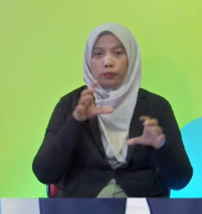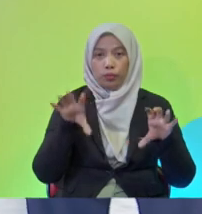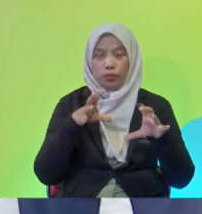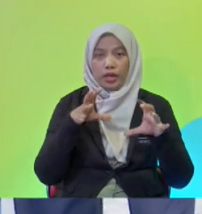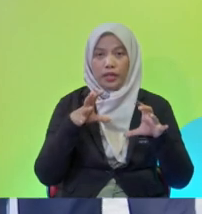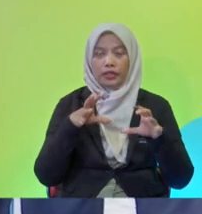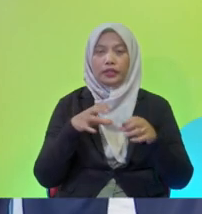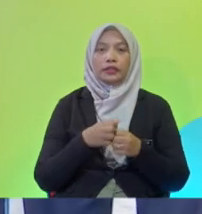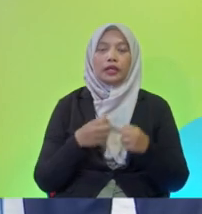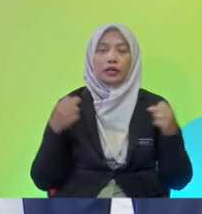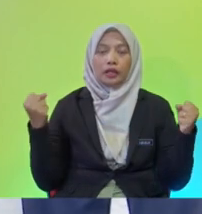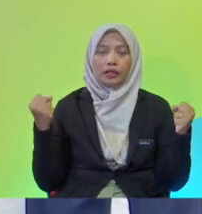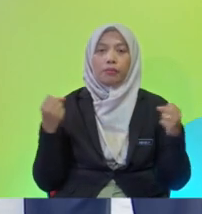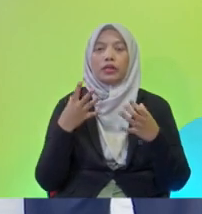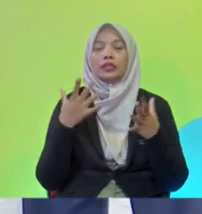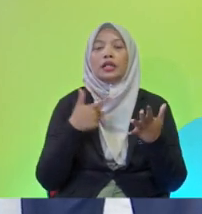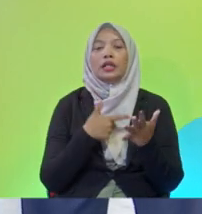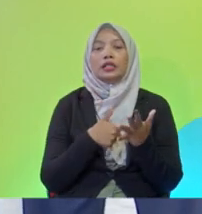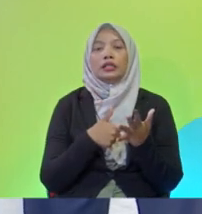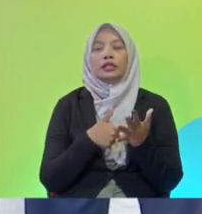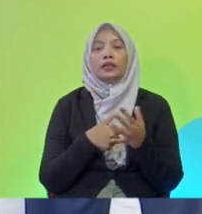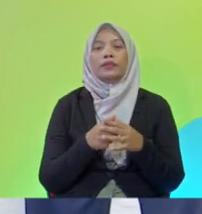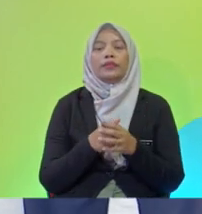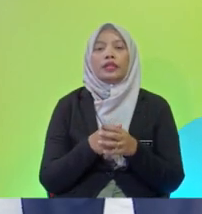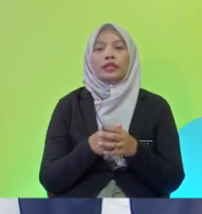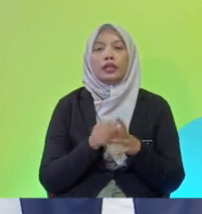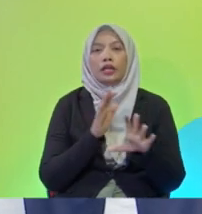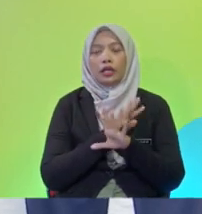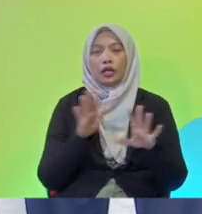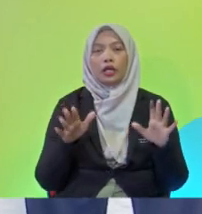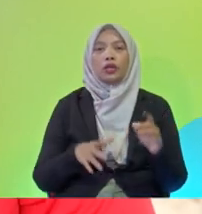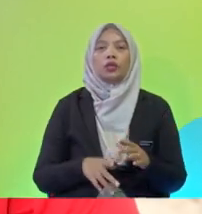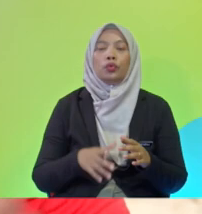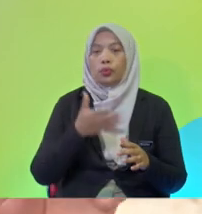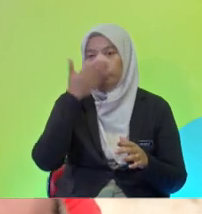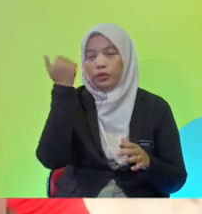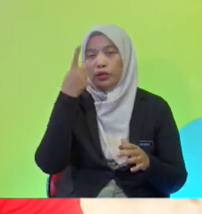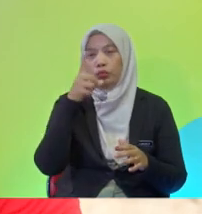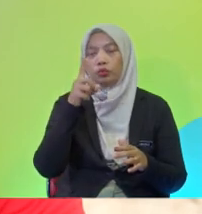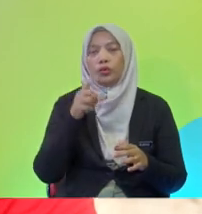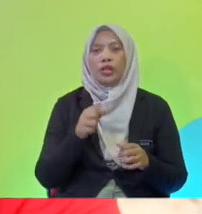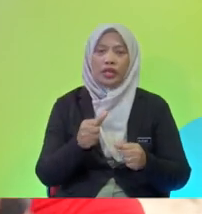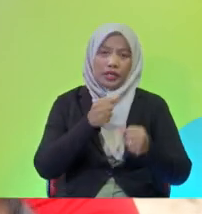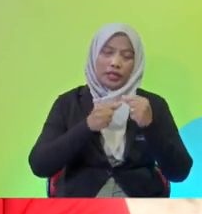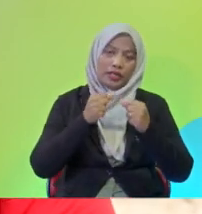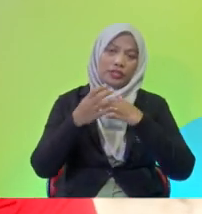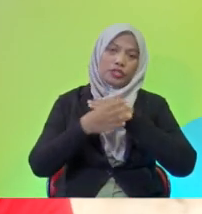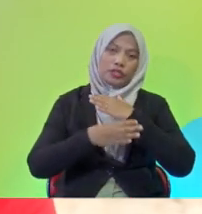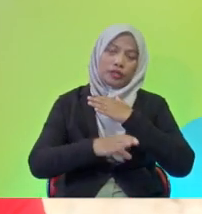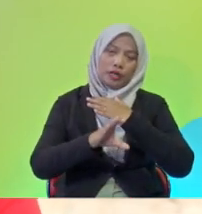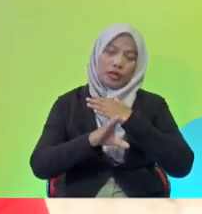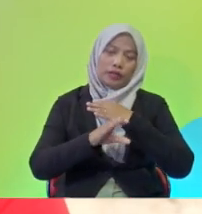setakat itu saja, banyak lagi regangan yang perlu kita buat kan. Ada juga jangan lupa untuk penunjukan badan supaya mengelakkan daripada apa cikgu?